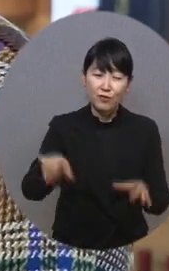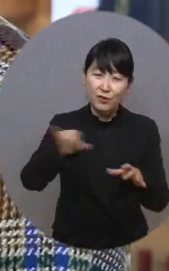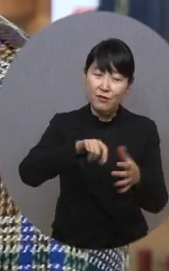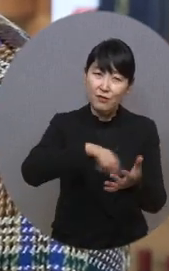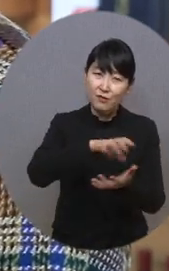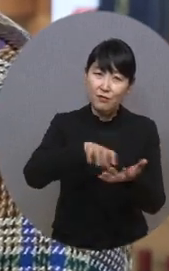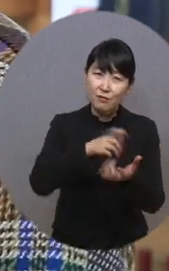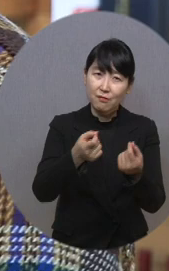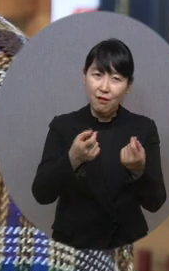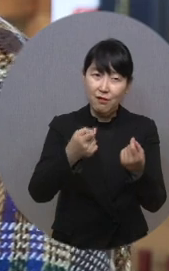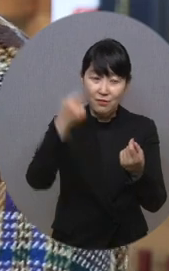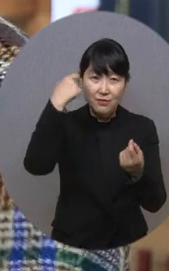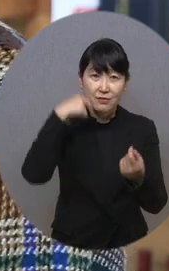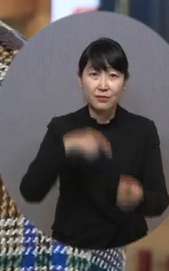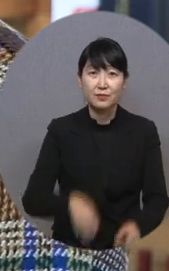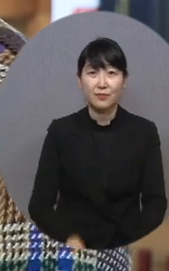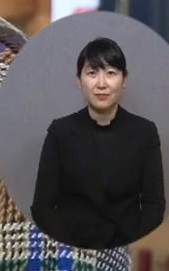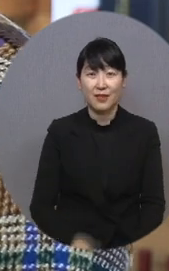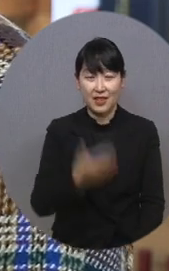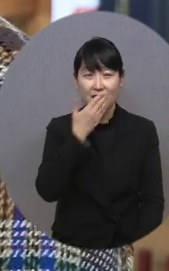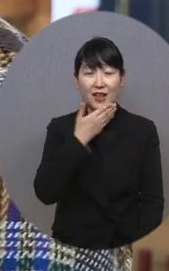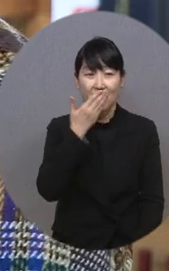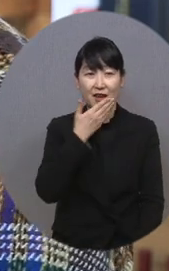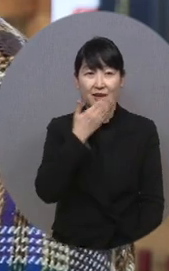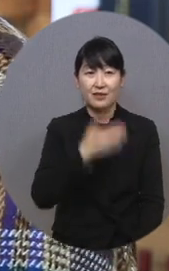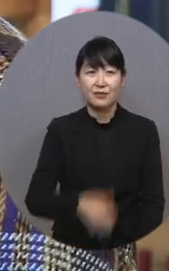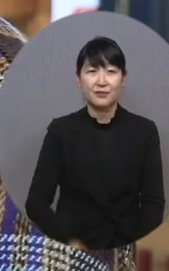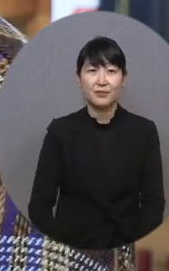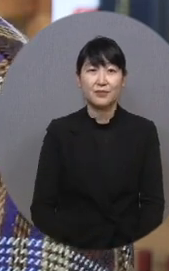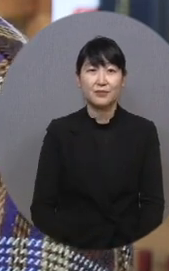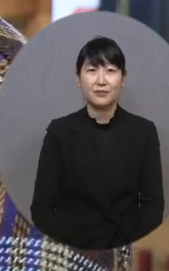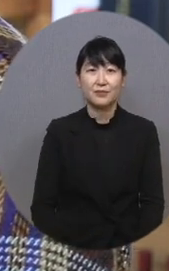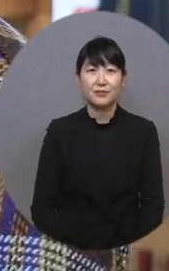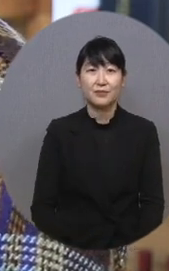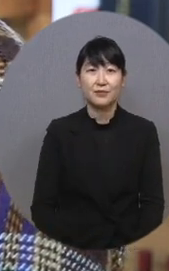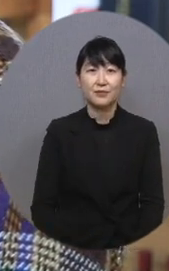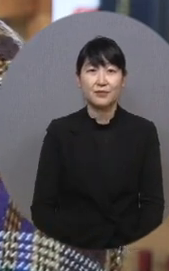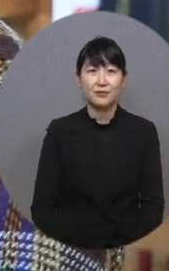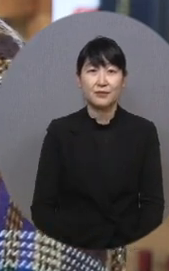정도의 단맛이 느껴지는데요.